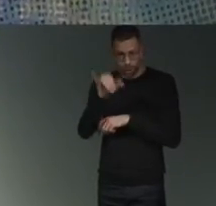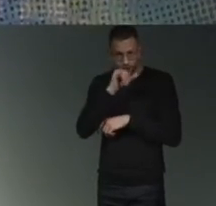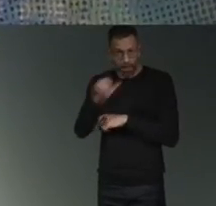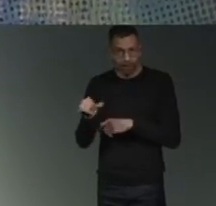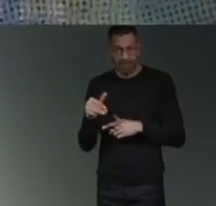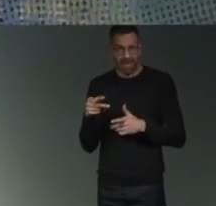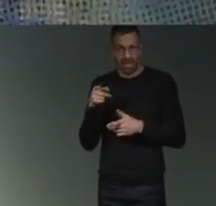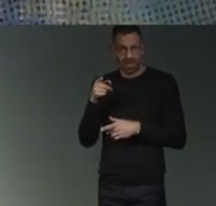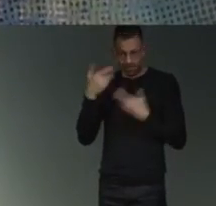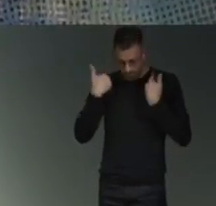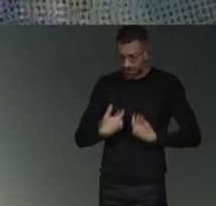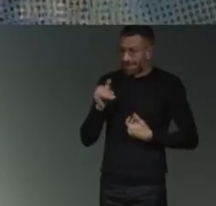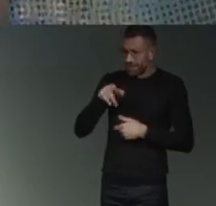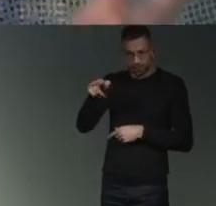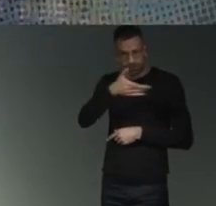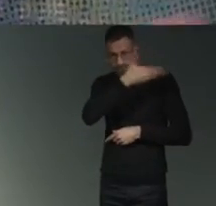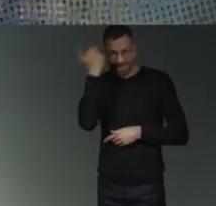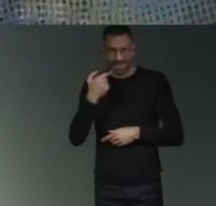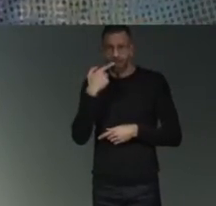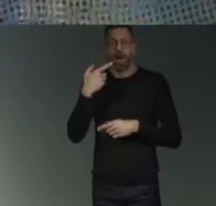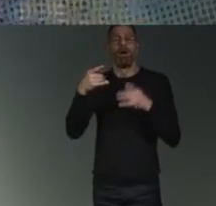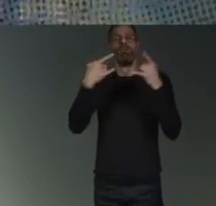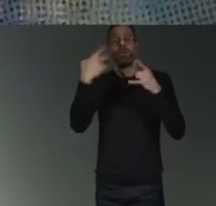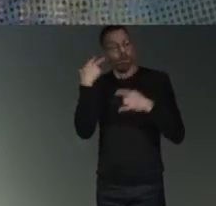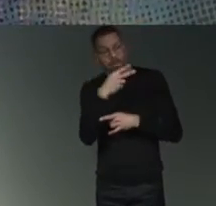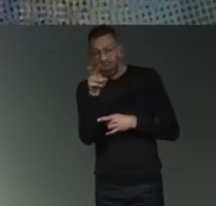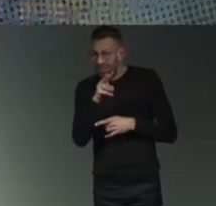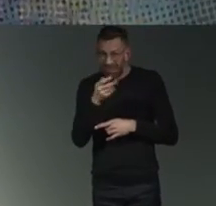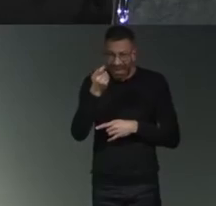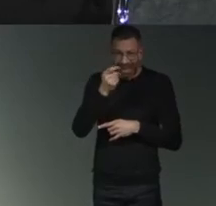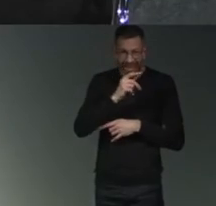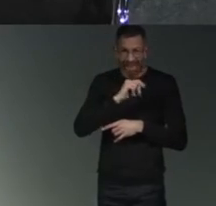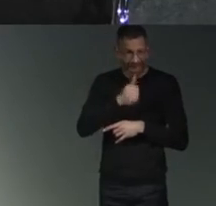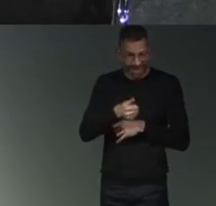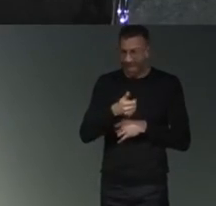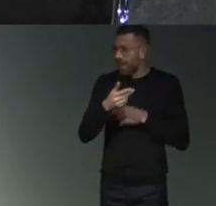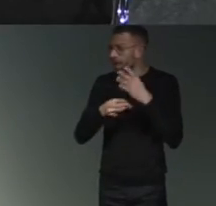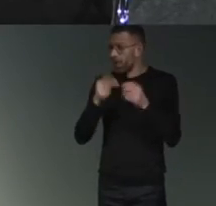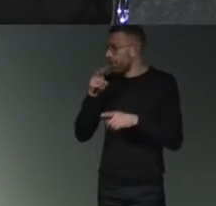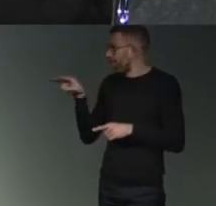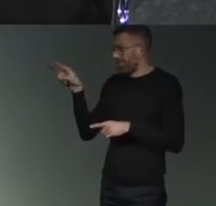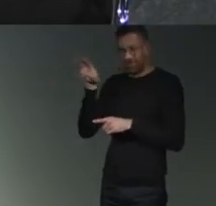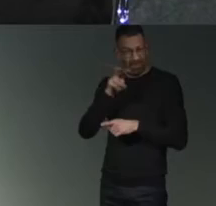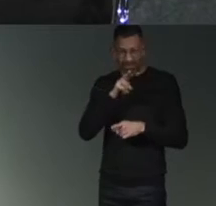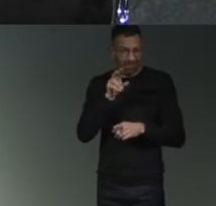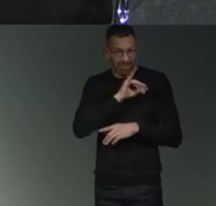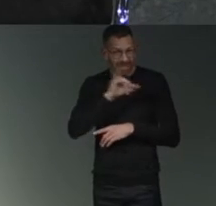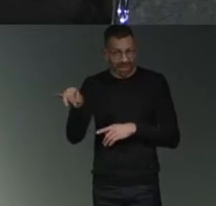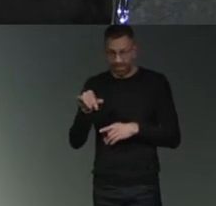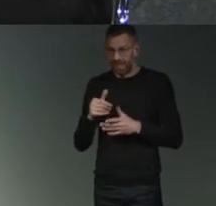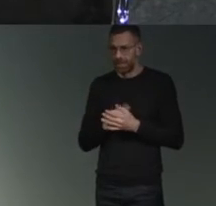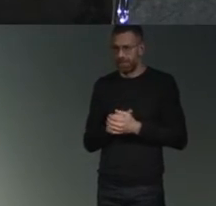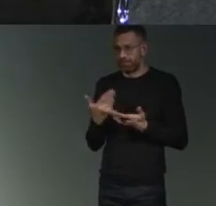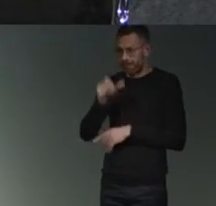Elle ne sait pas qui est en face d'elle, n'aura pas regardé par la fenêtre, ni autour. voilà, ces personnes-là me sont